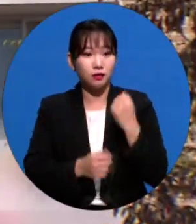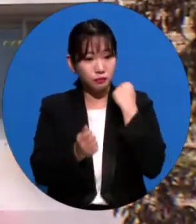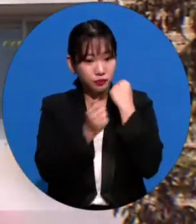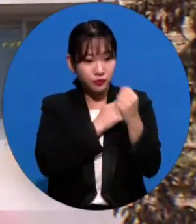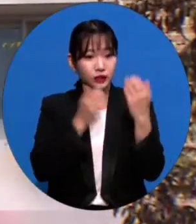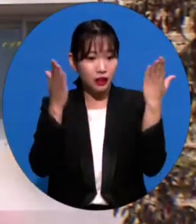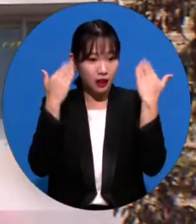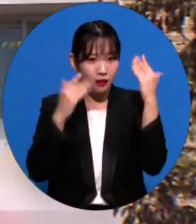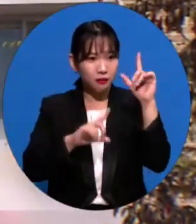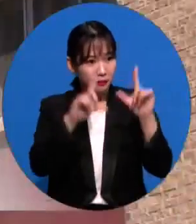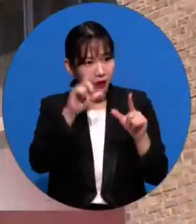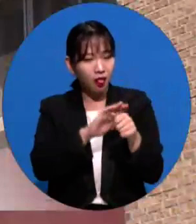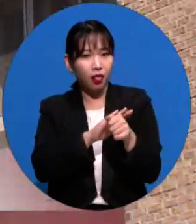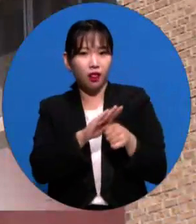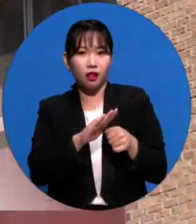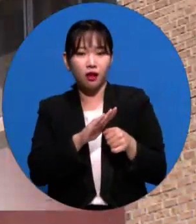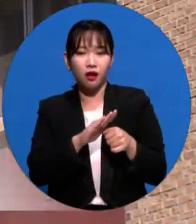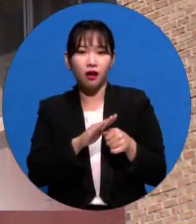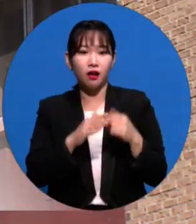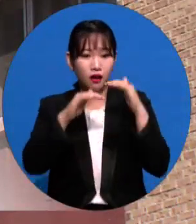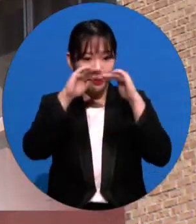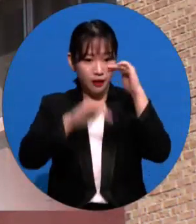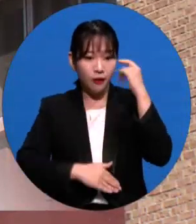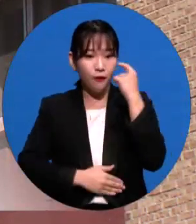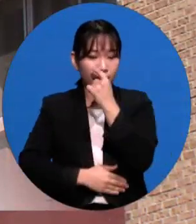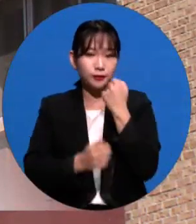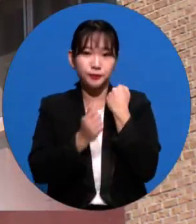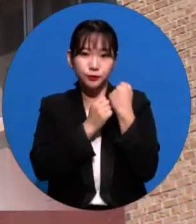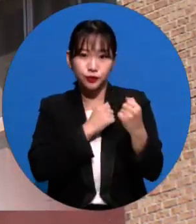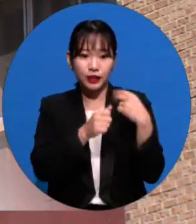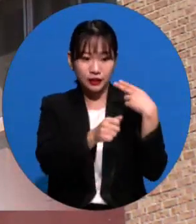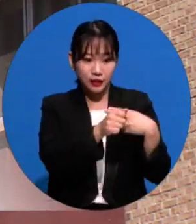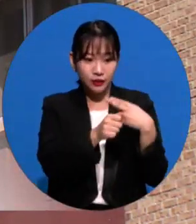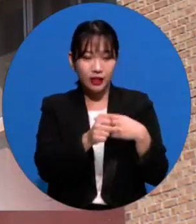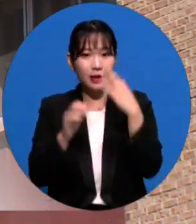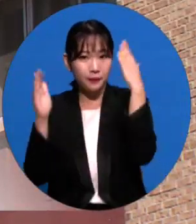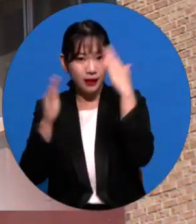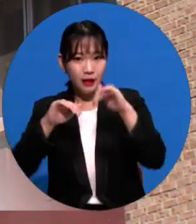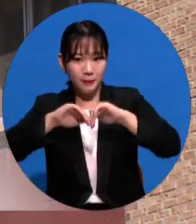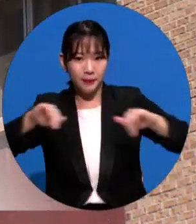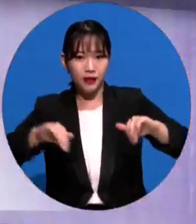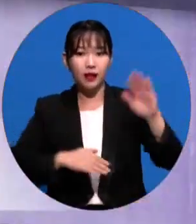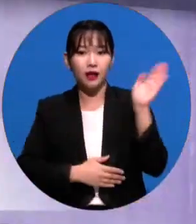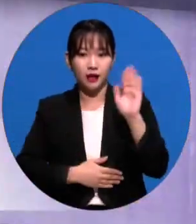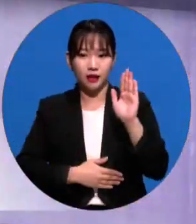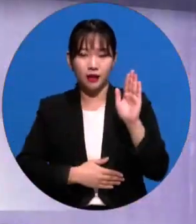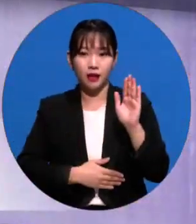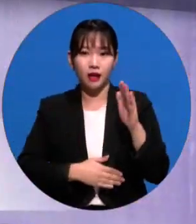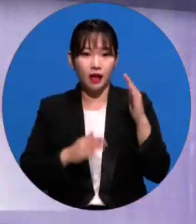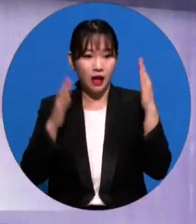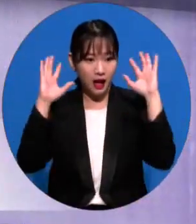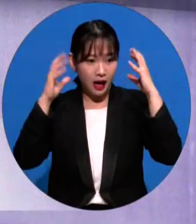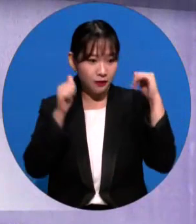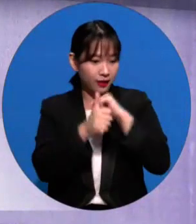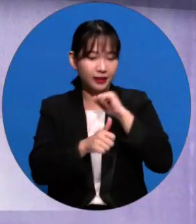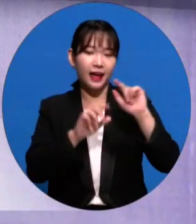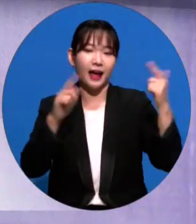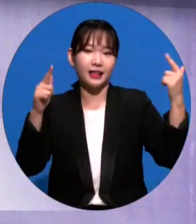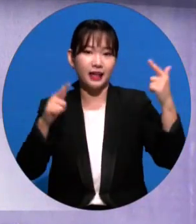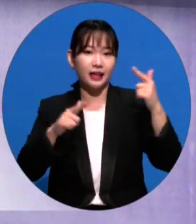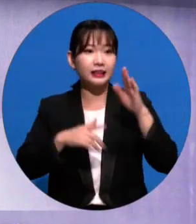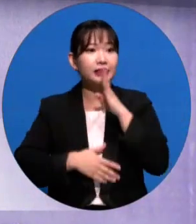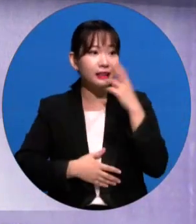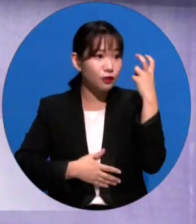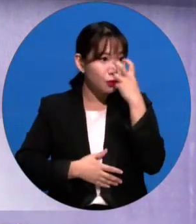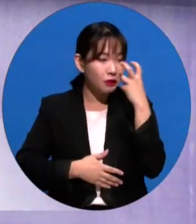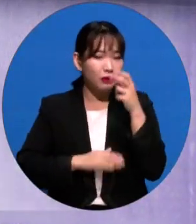대응은 미흡했습니다. 내용을 확인하고서도 교사와 학생을 분리시키지 않았고 아동학대는 아니라며 진상